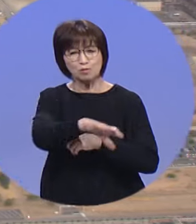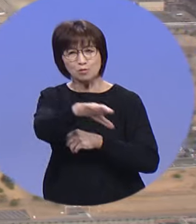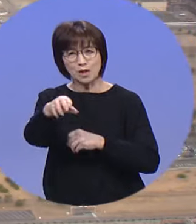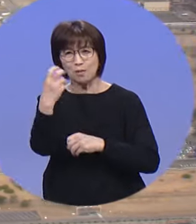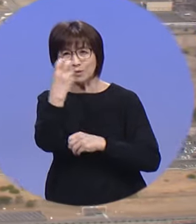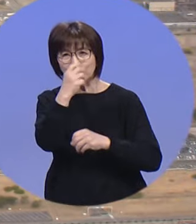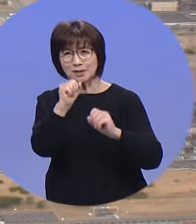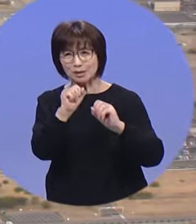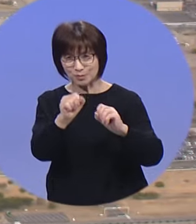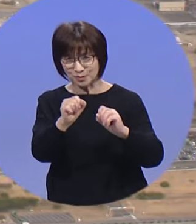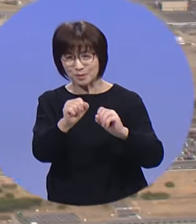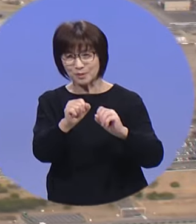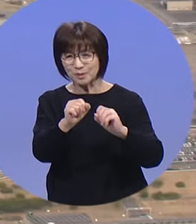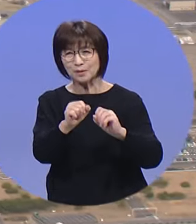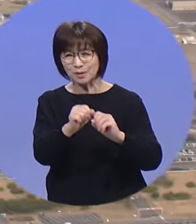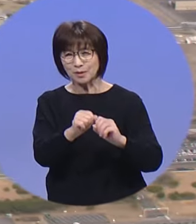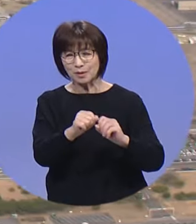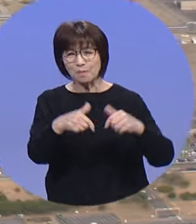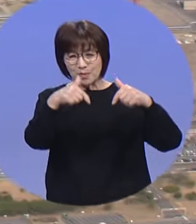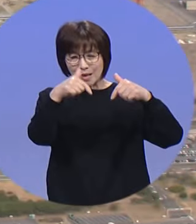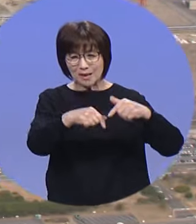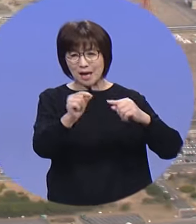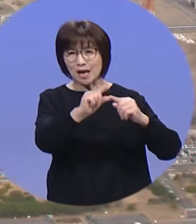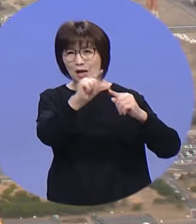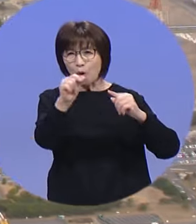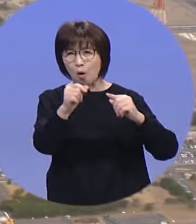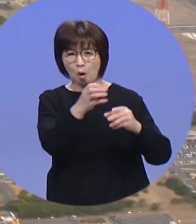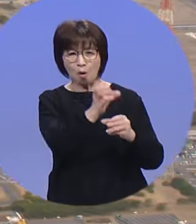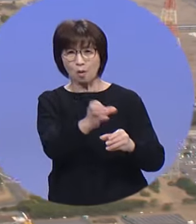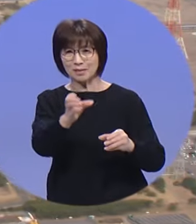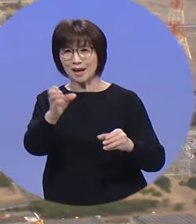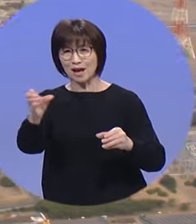ともに、京葉臨海コンビナートにおいて